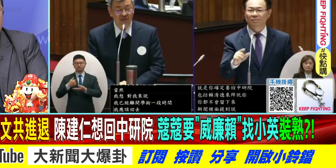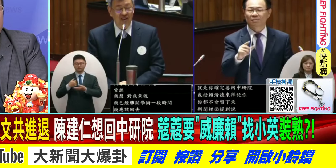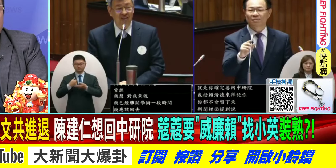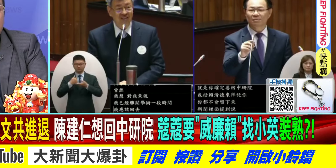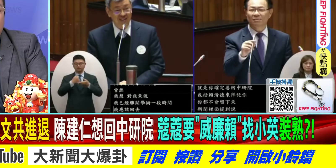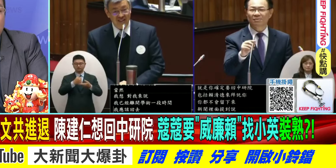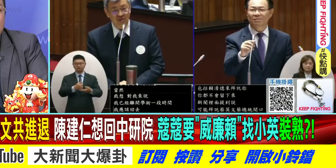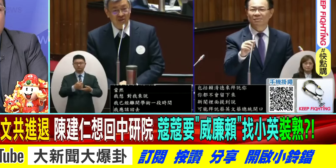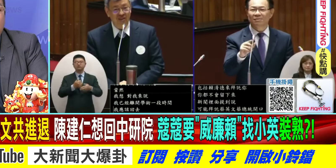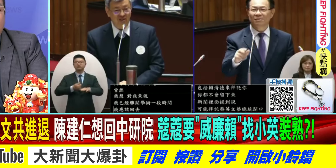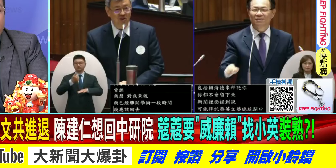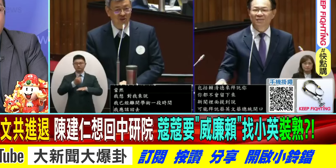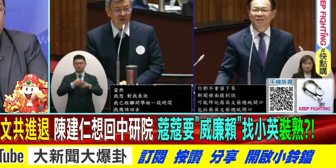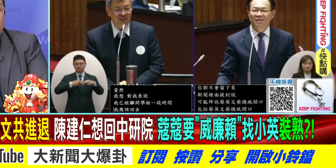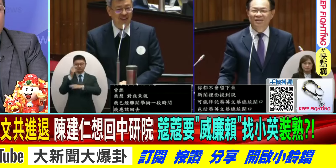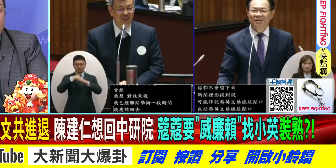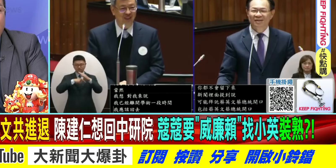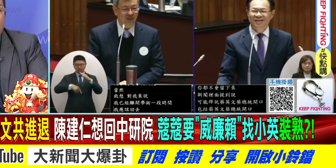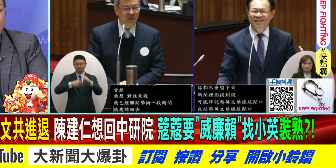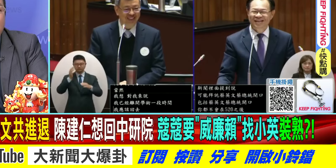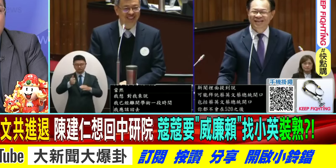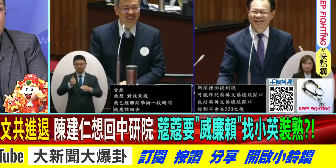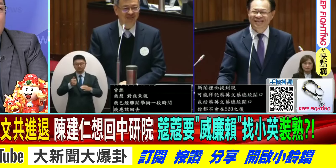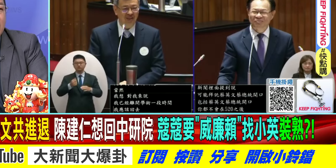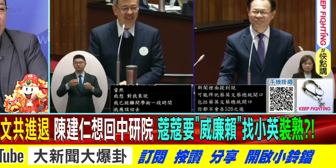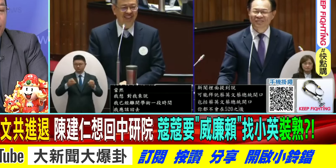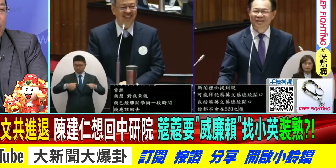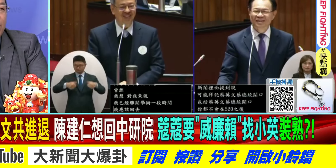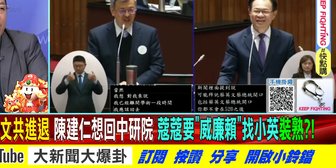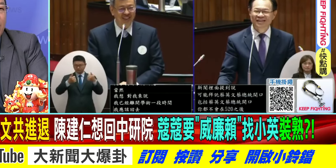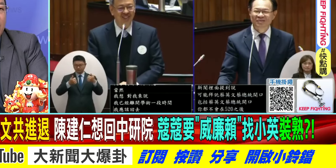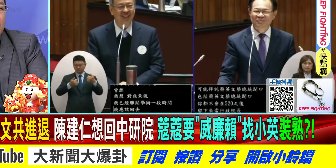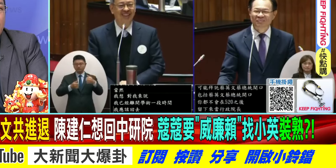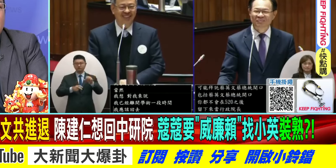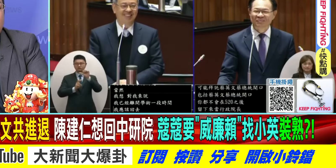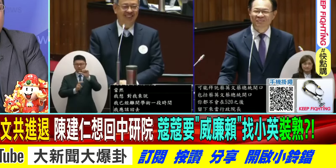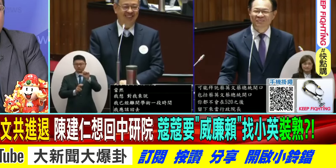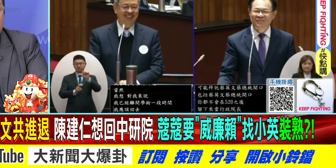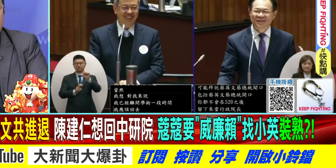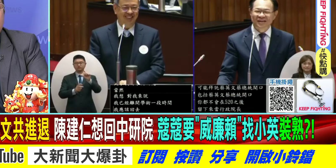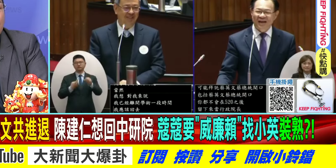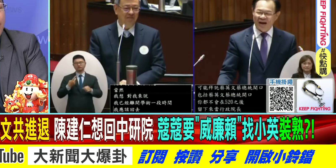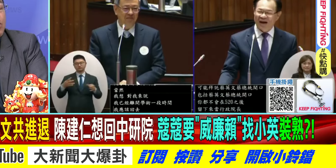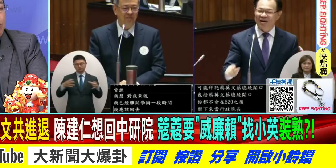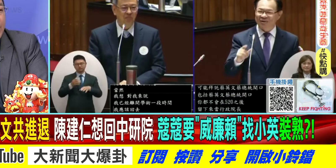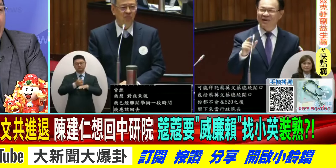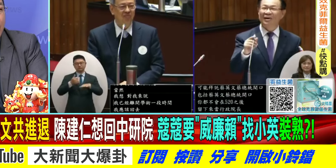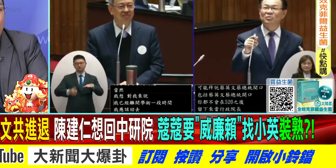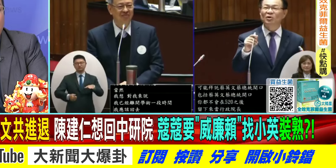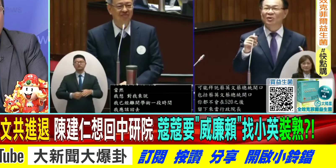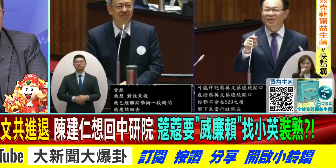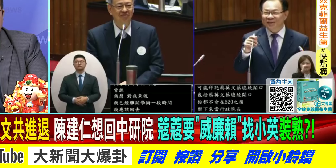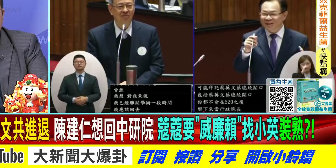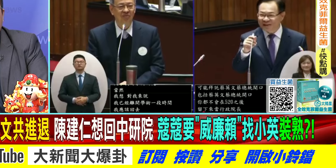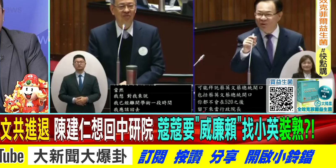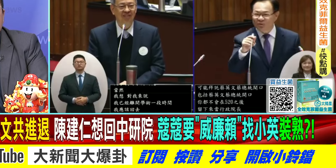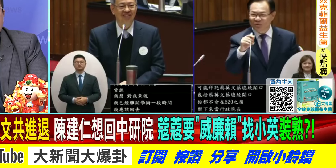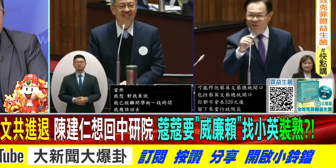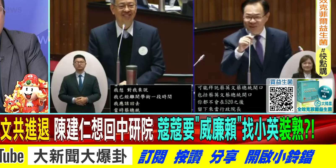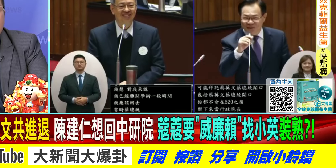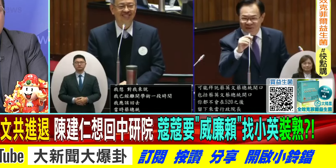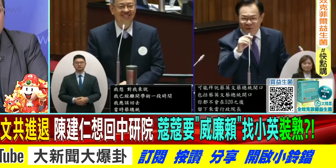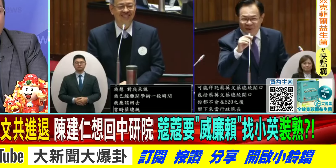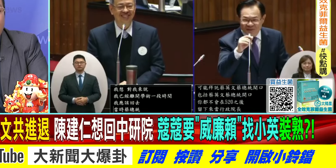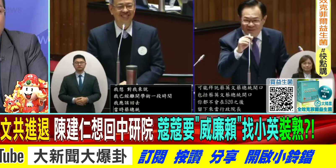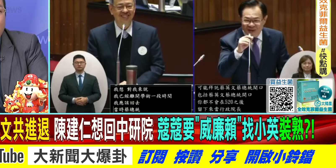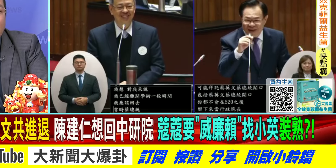造一个有效能连人然后又不贪污的这样的一个政府团队，当然全民会做关注，会打一个问号。而陈